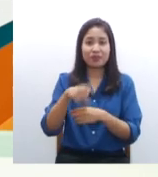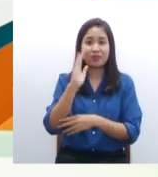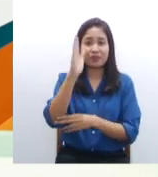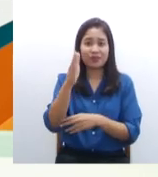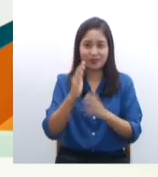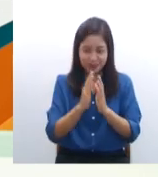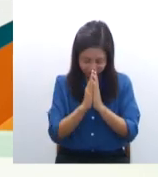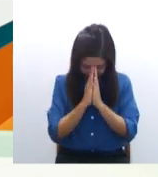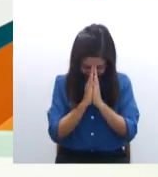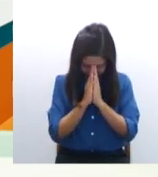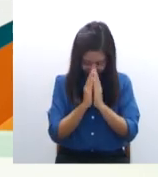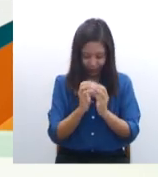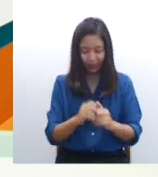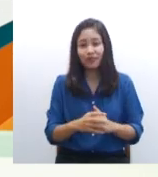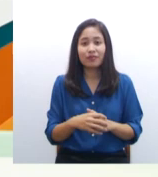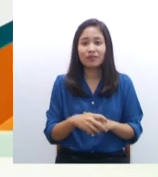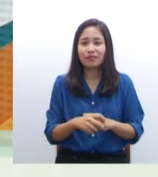ครับ